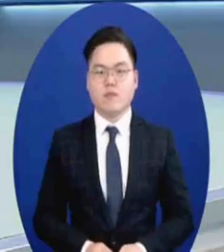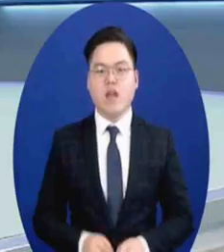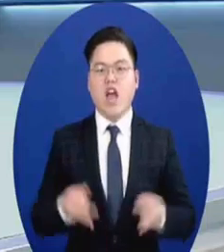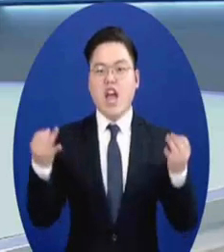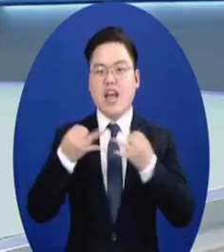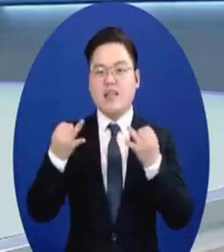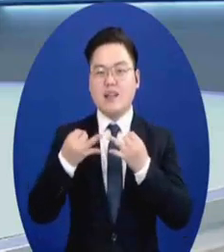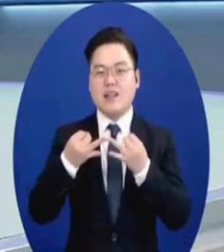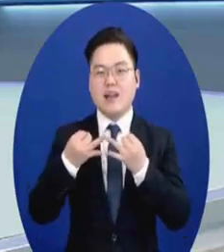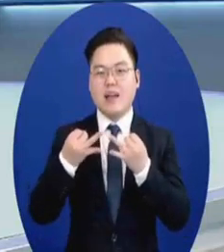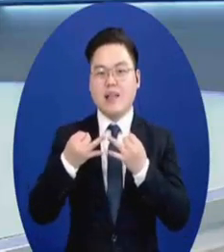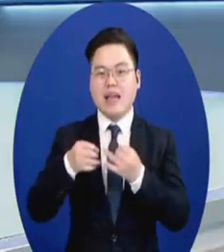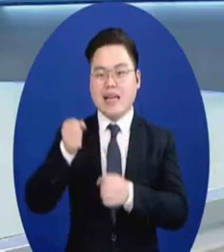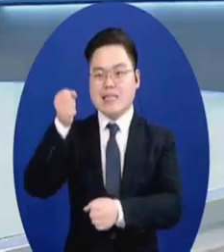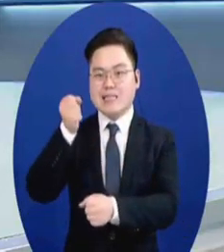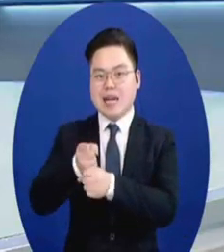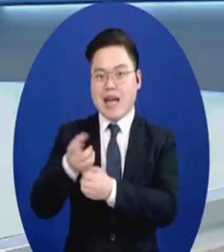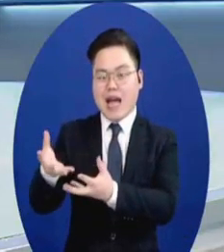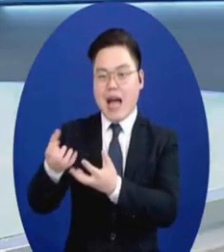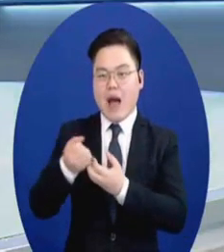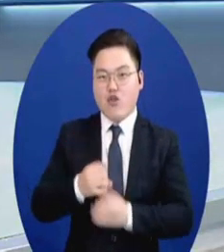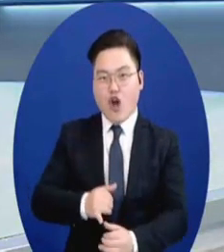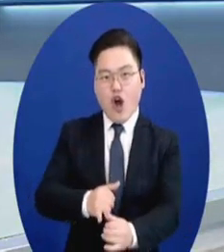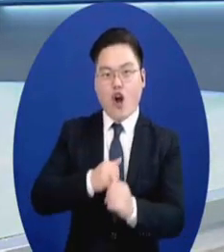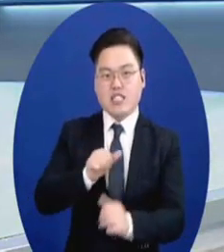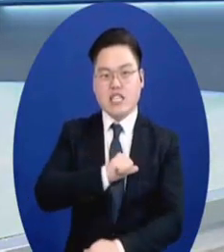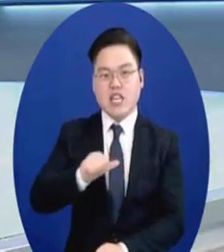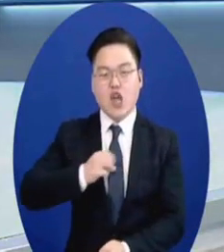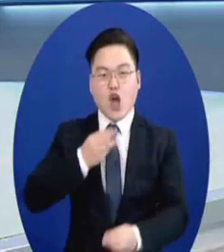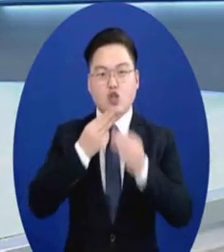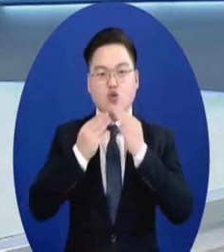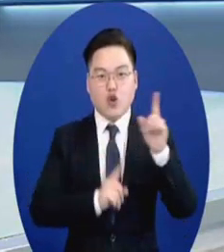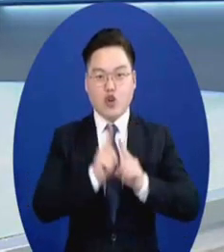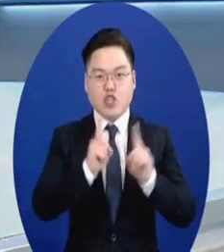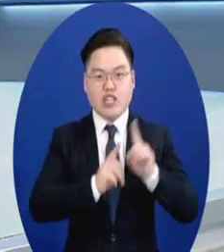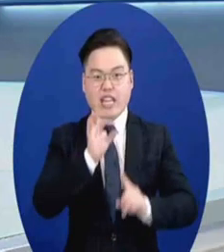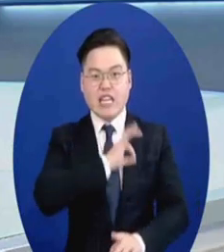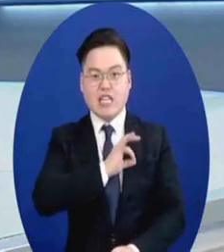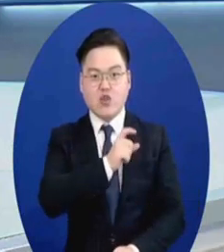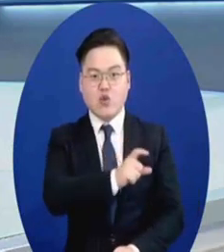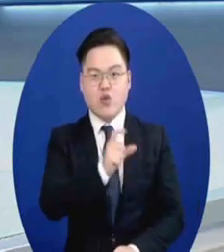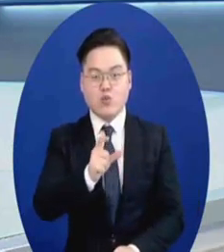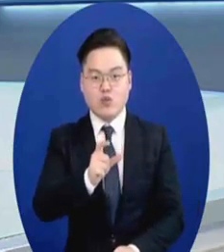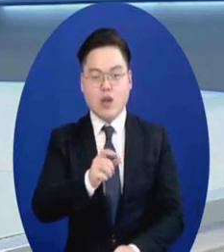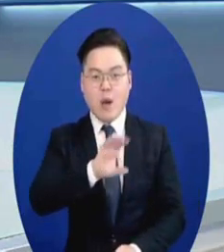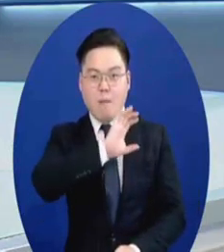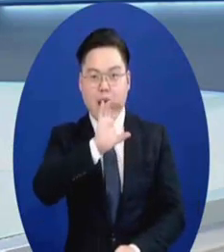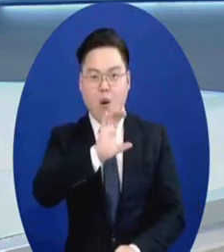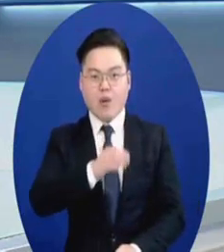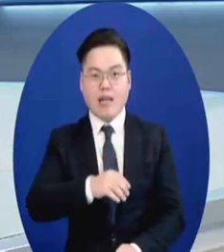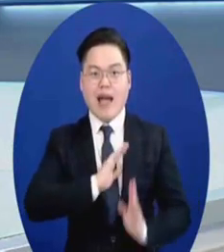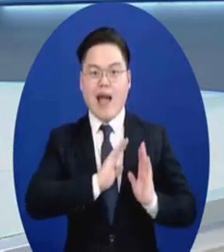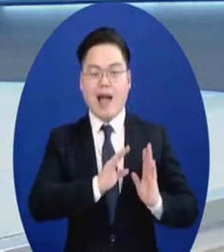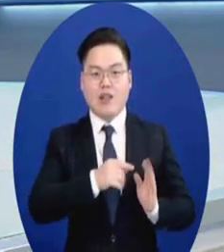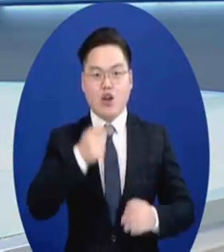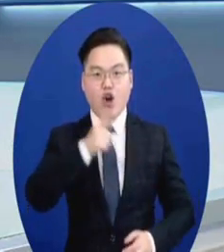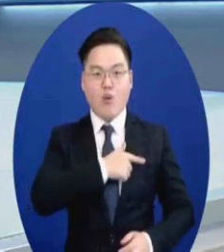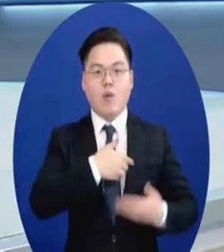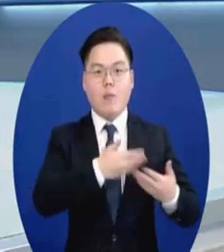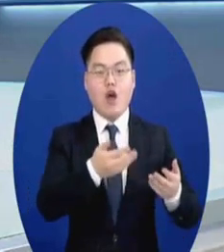Мар бараа бүтээгдэхүүн захиалж аваад хохирсан иргэд шударга өрсөлдөөн хэрэглэгчийн төлөө газарт хандгуулсан байна. За сайн чанартай бүтээгдэхүүн гэсэн